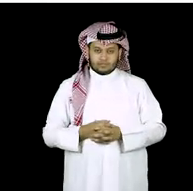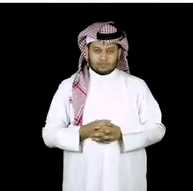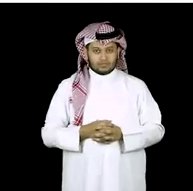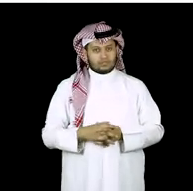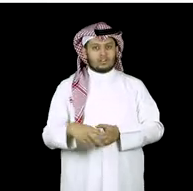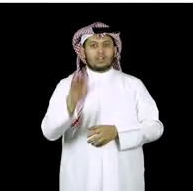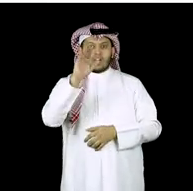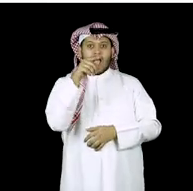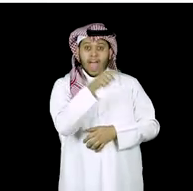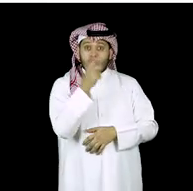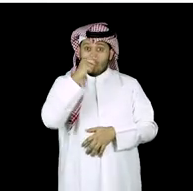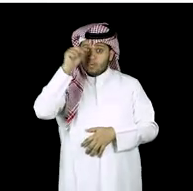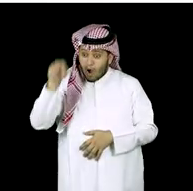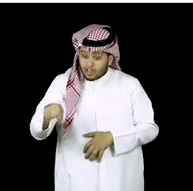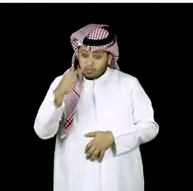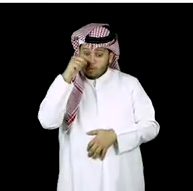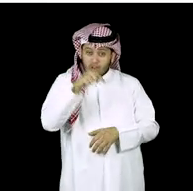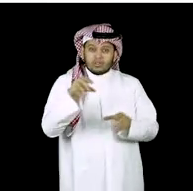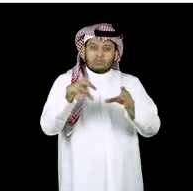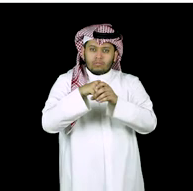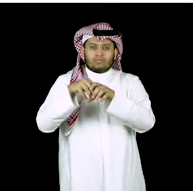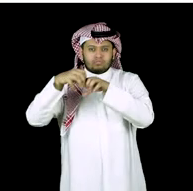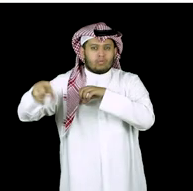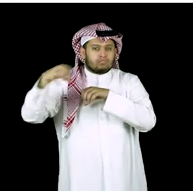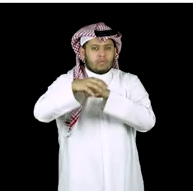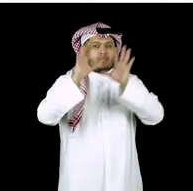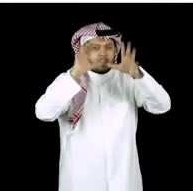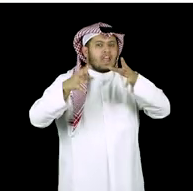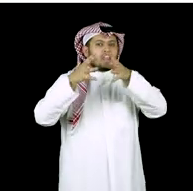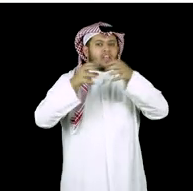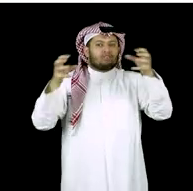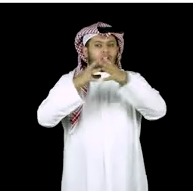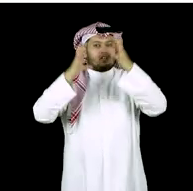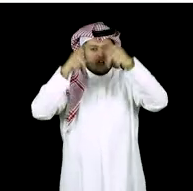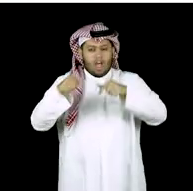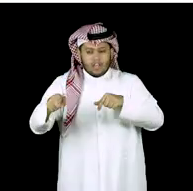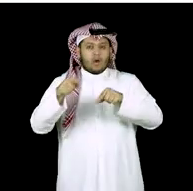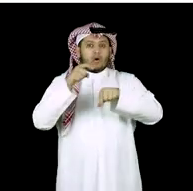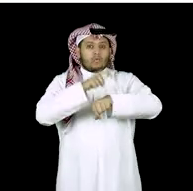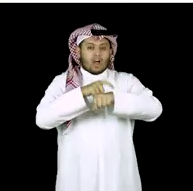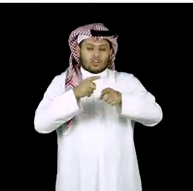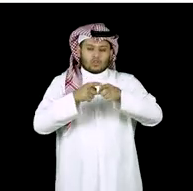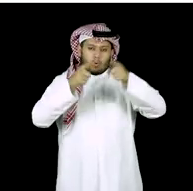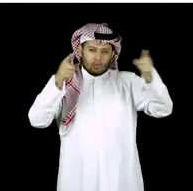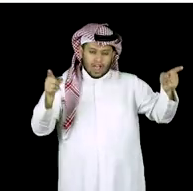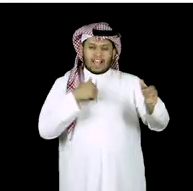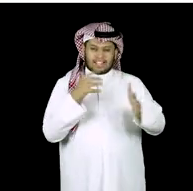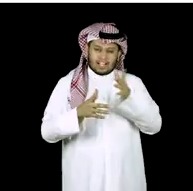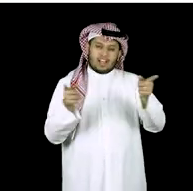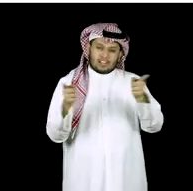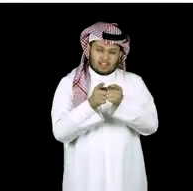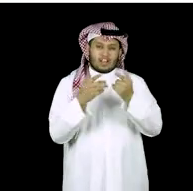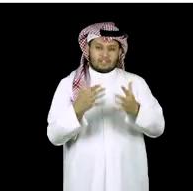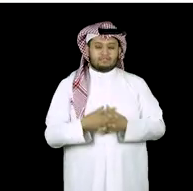ويترتب على كل واجب من هذه أمورا تفصيلية لا يتسع المقام لذكرها.